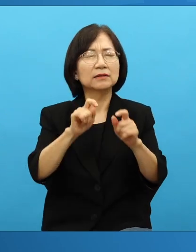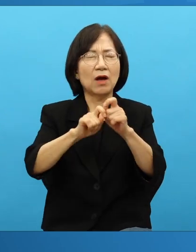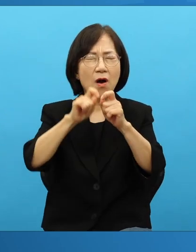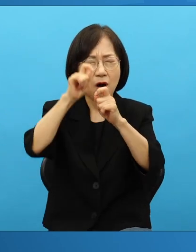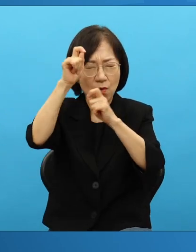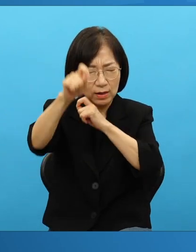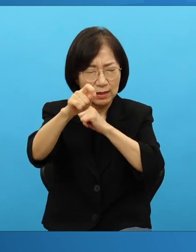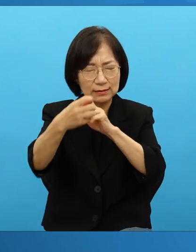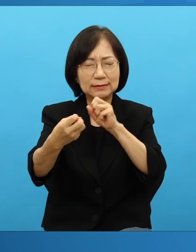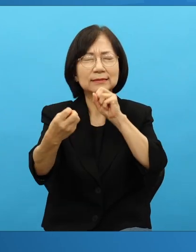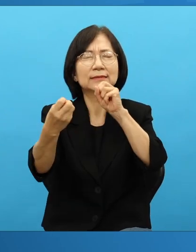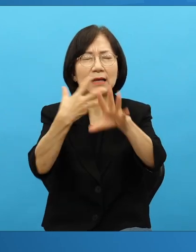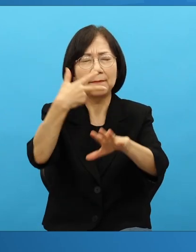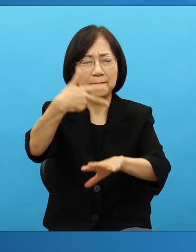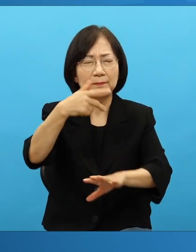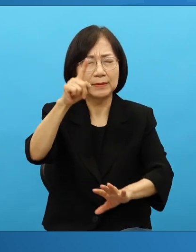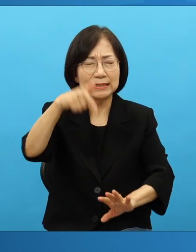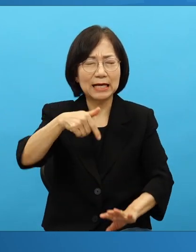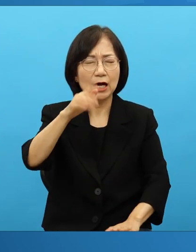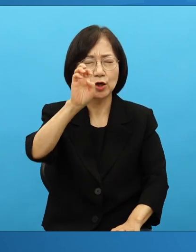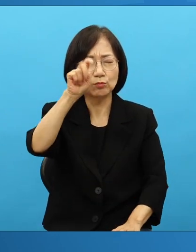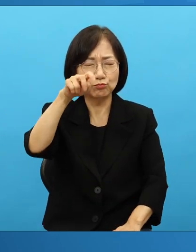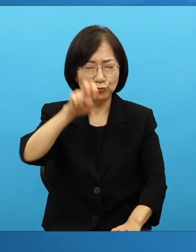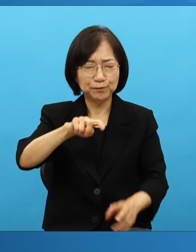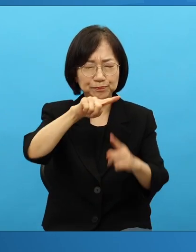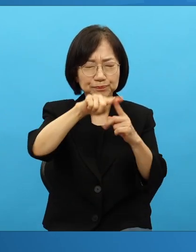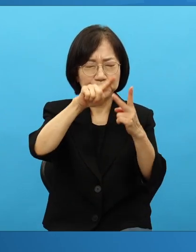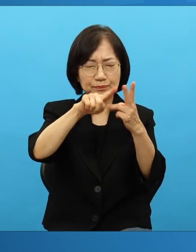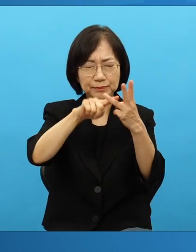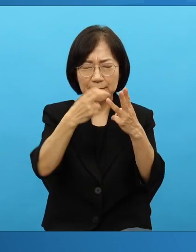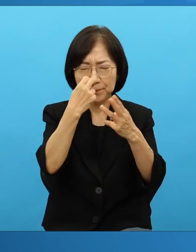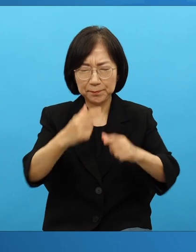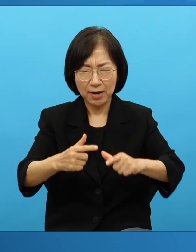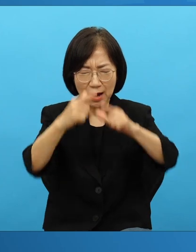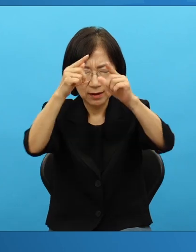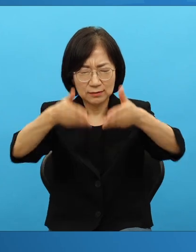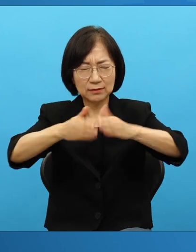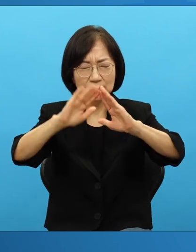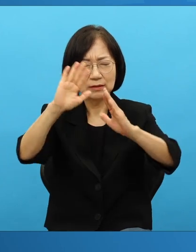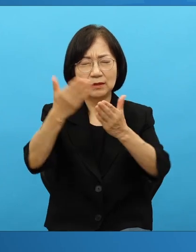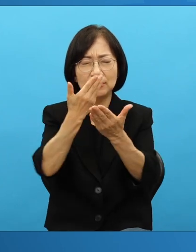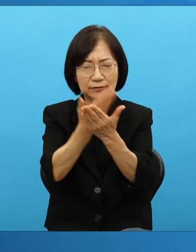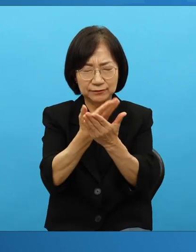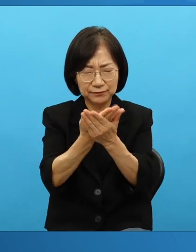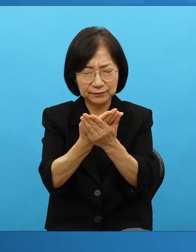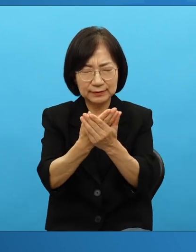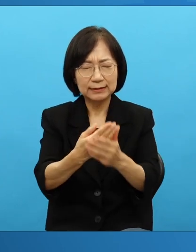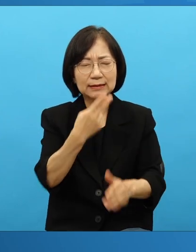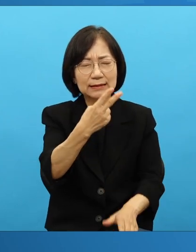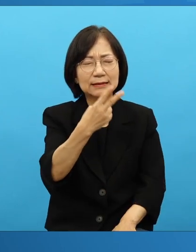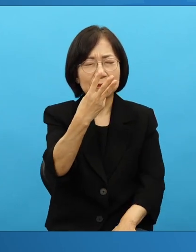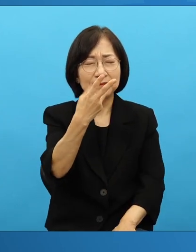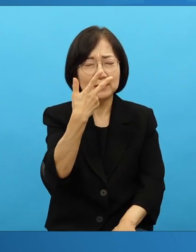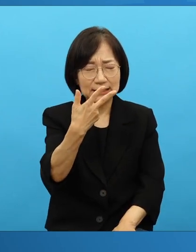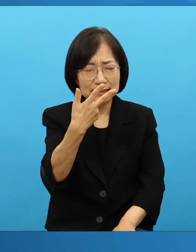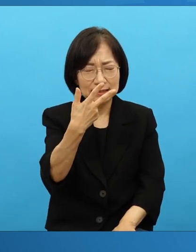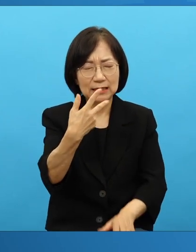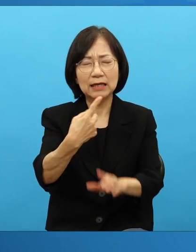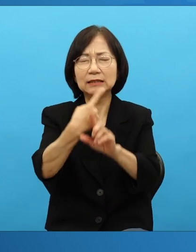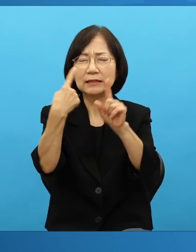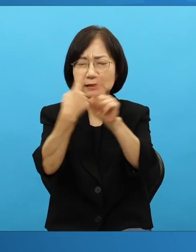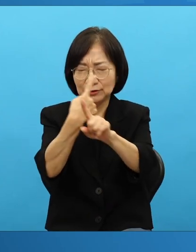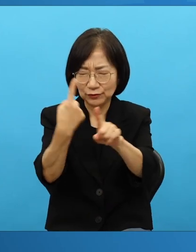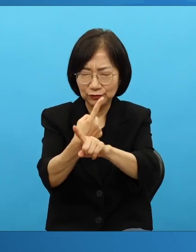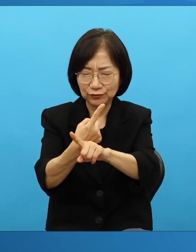작품의 망대가 세워져서 237 치유 서밋의 축복 누리게 하옵소서.